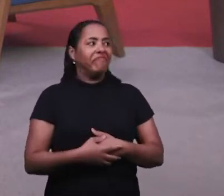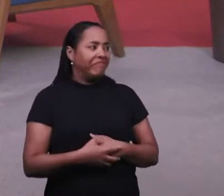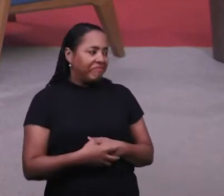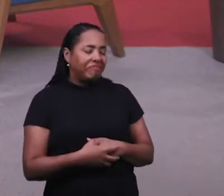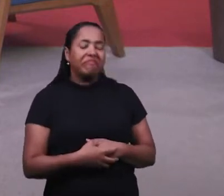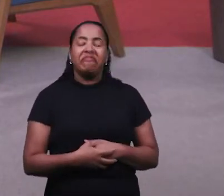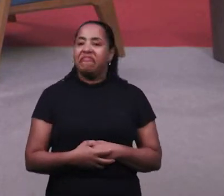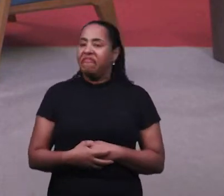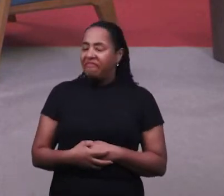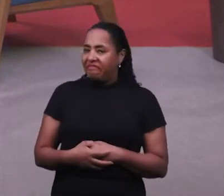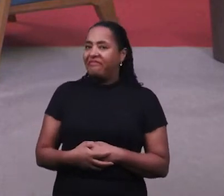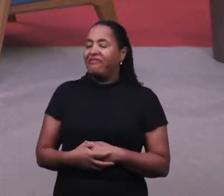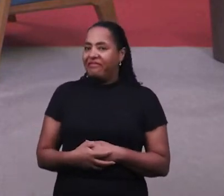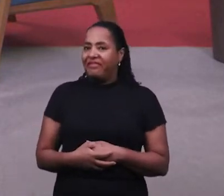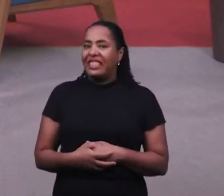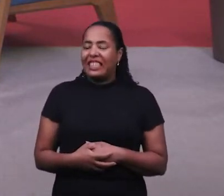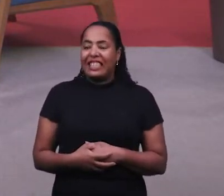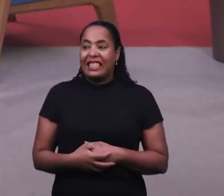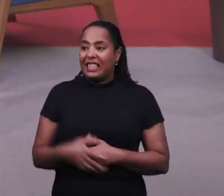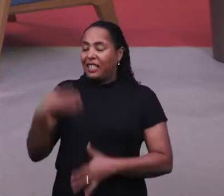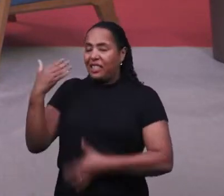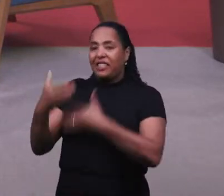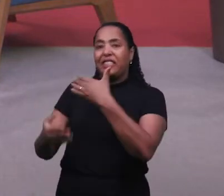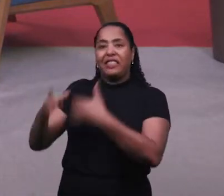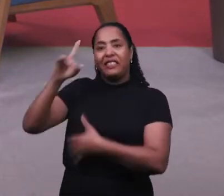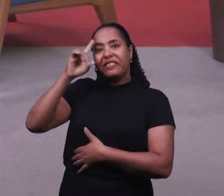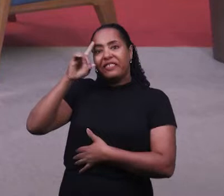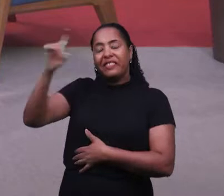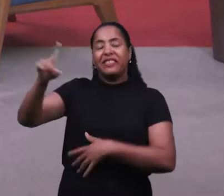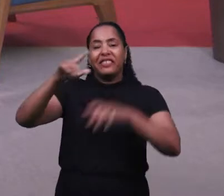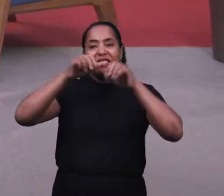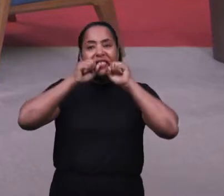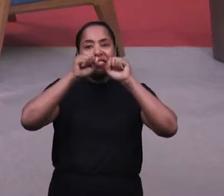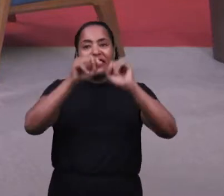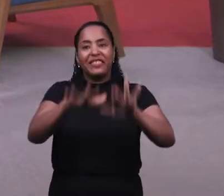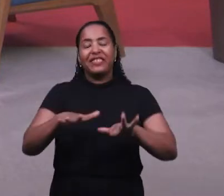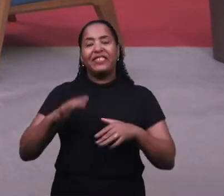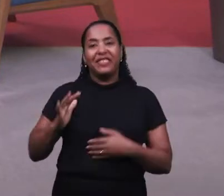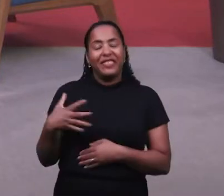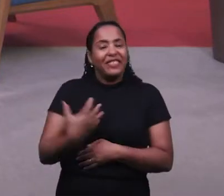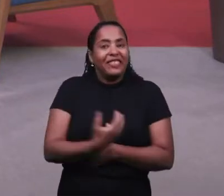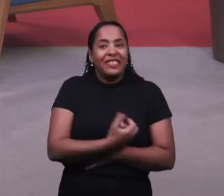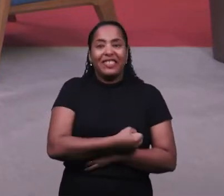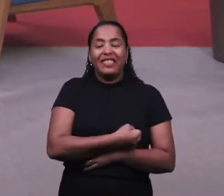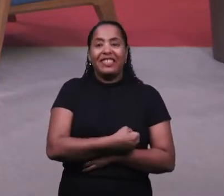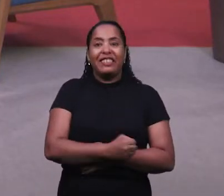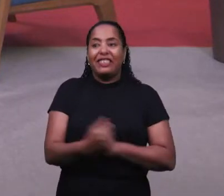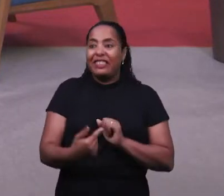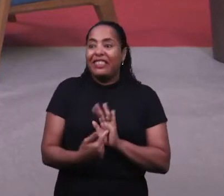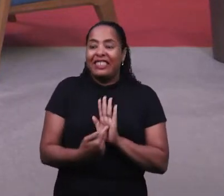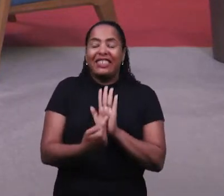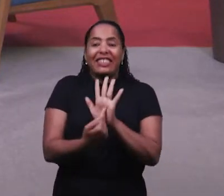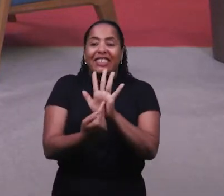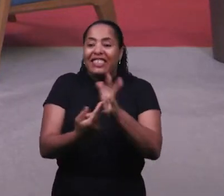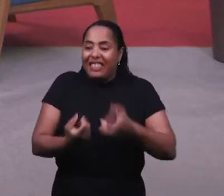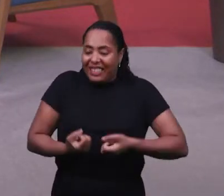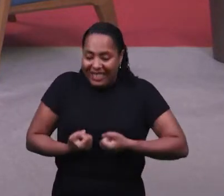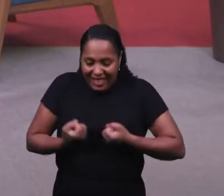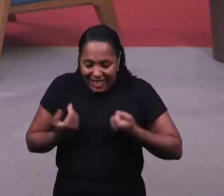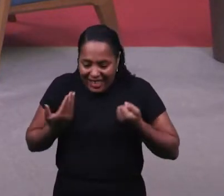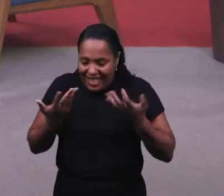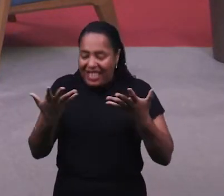jouissance du peuple aussi, oui. Donc, la présence de Dieu, la bénédiction du salut, elle apporte une